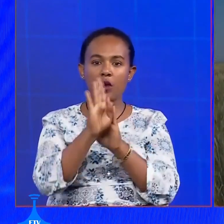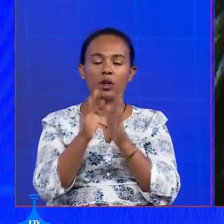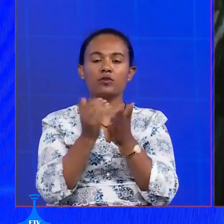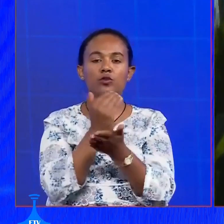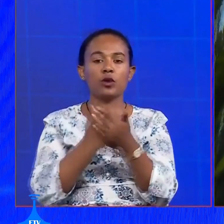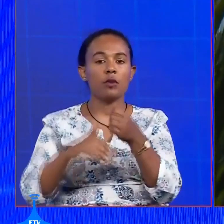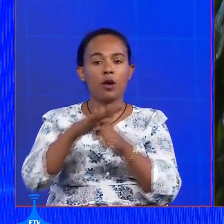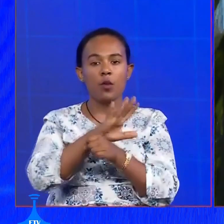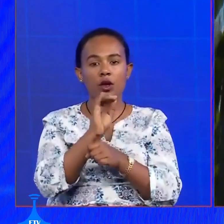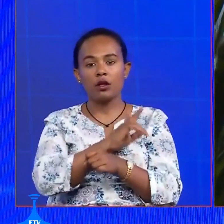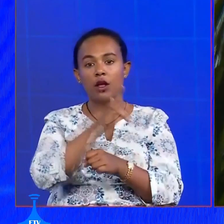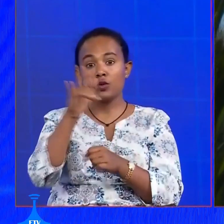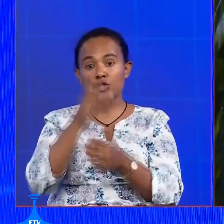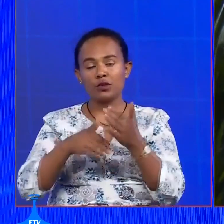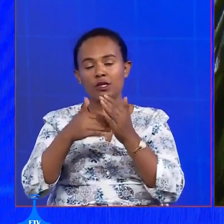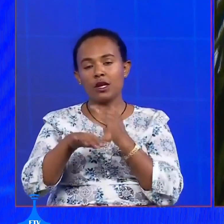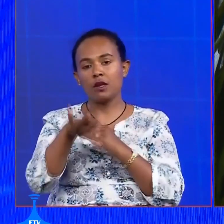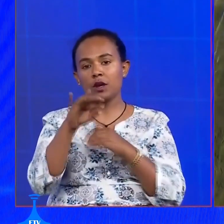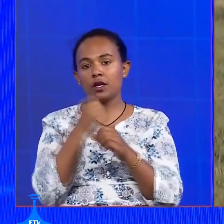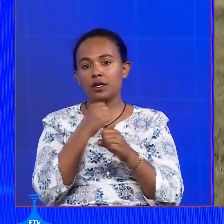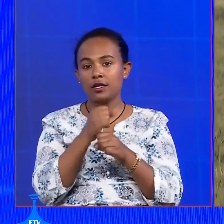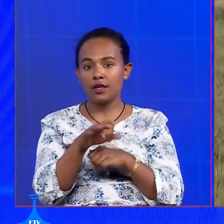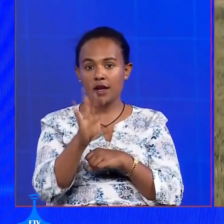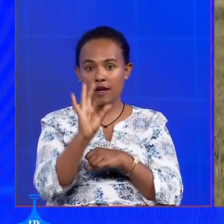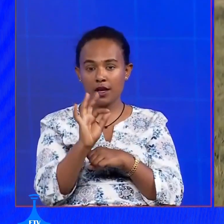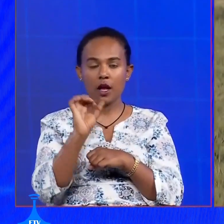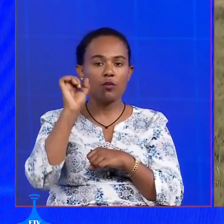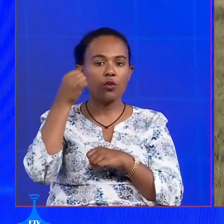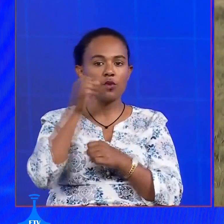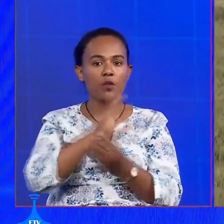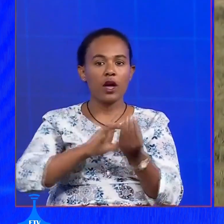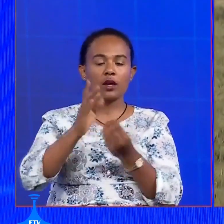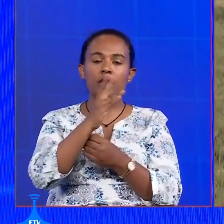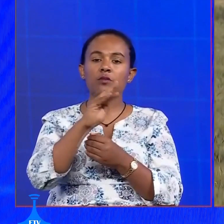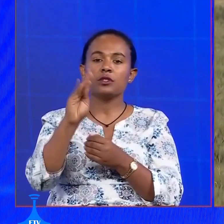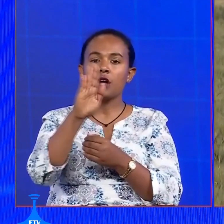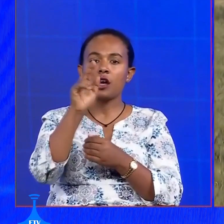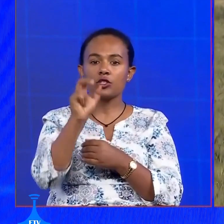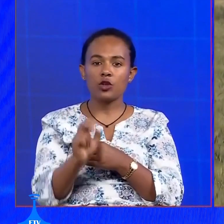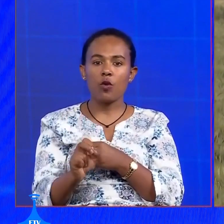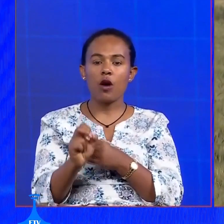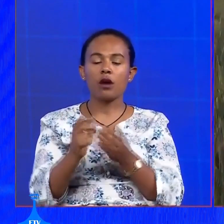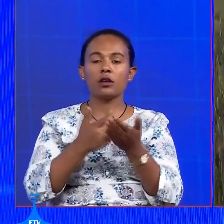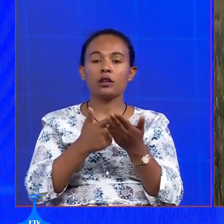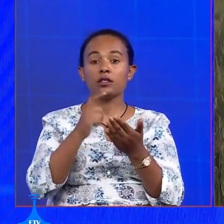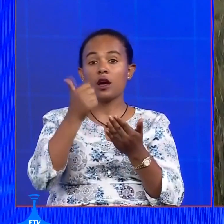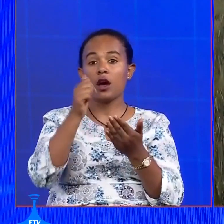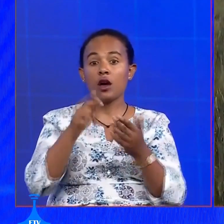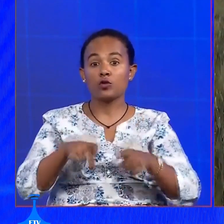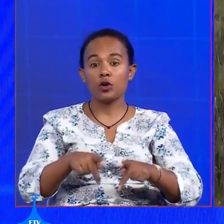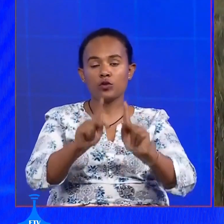ለማሟላትና የውጭ ምንዛሪ ለማግኘት እየተሰራ ይገኛል። በኦሮሚያ ክልል ምስራቅ ሸዋ ዞን የሉሜ ወረዳ አርሶ አደሮችም